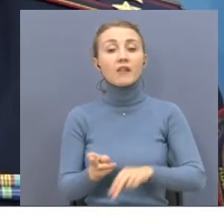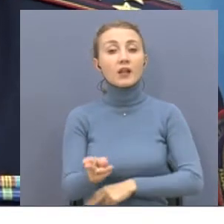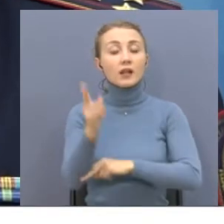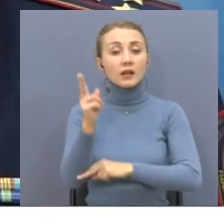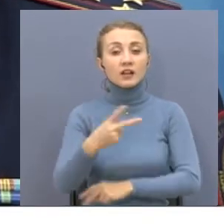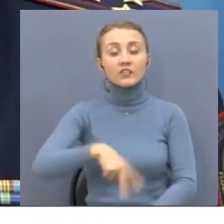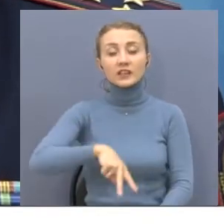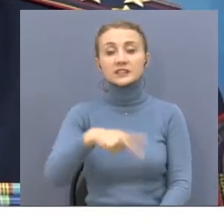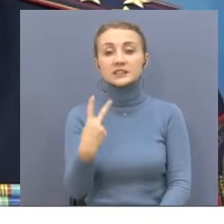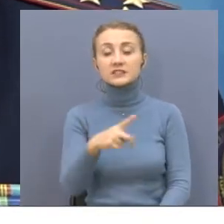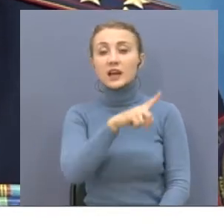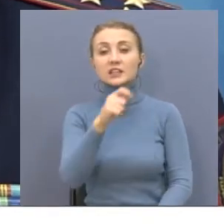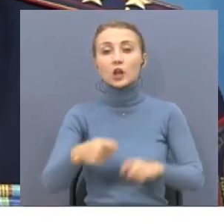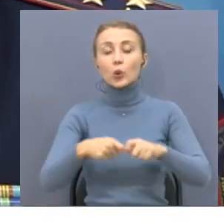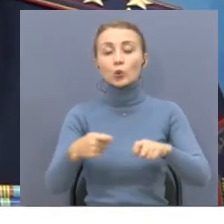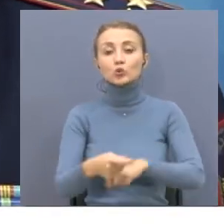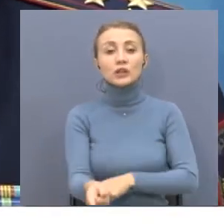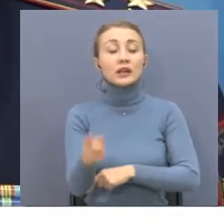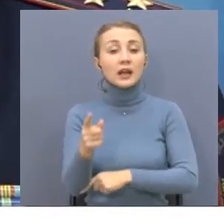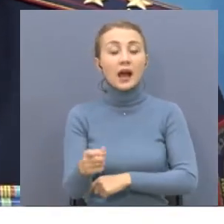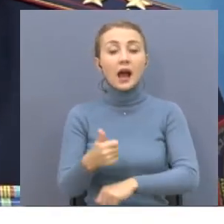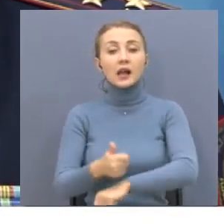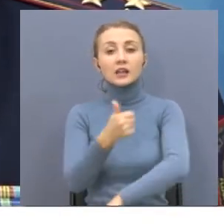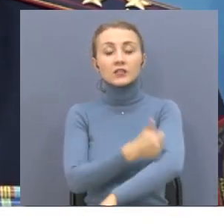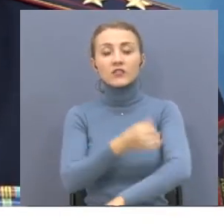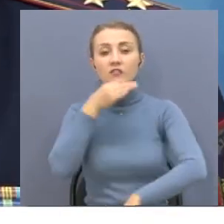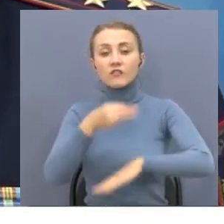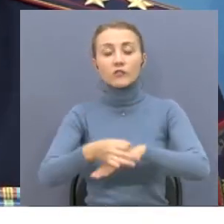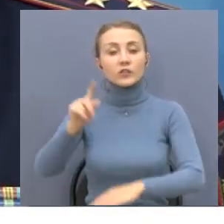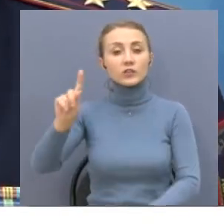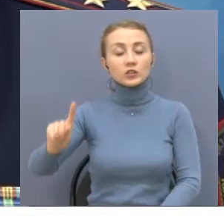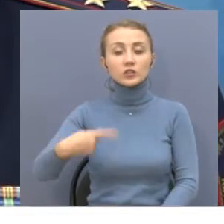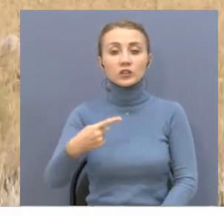қару пайдаланған 22 азамат әкімшілік жауапкершілікке тартылды.